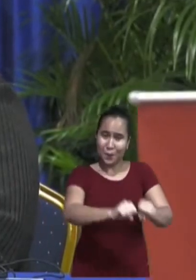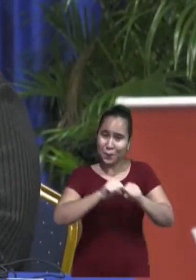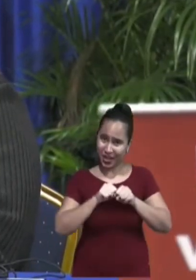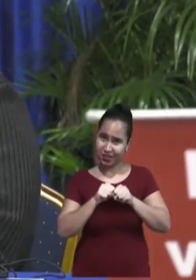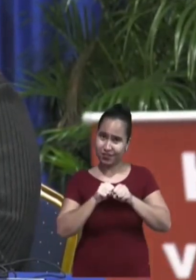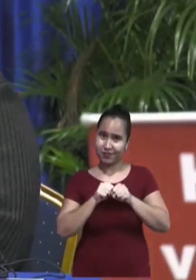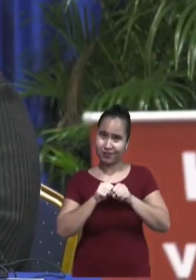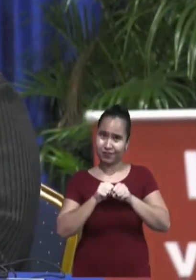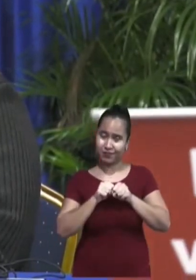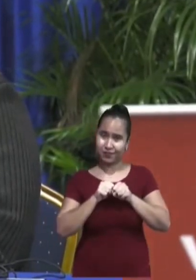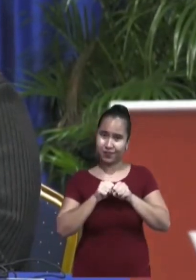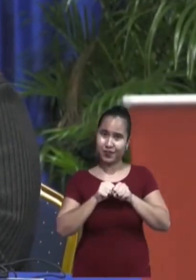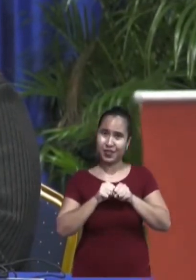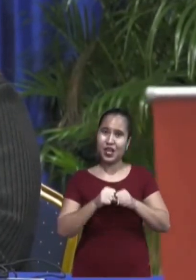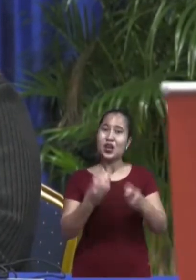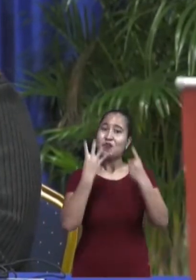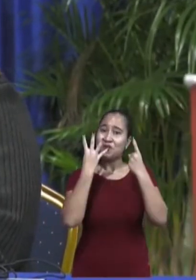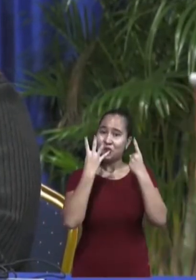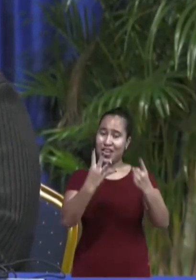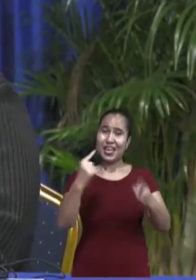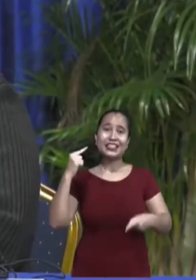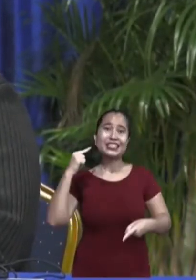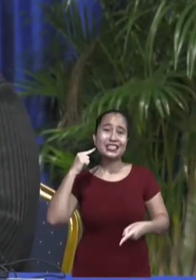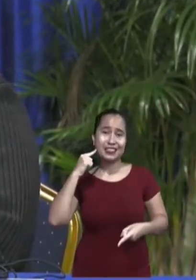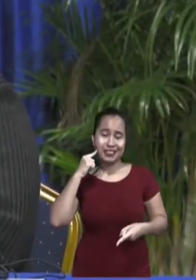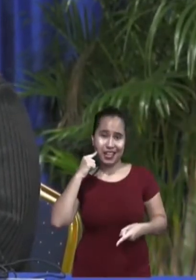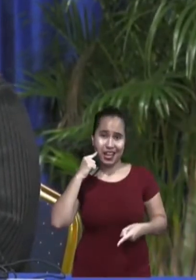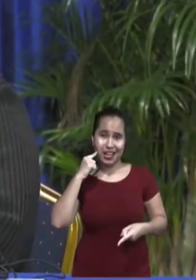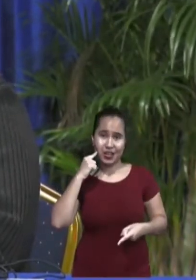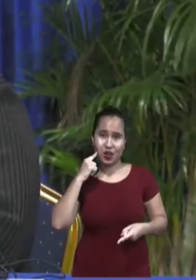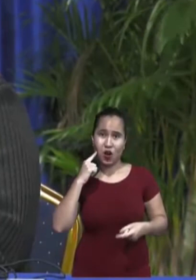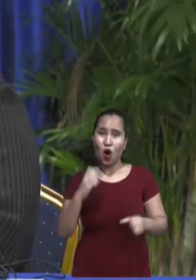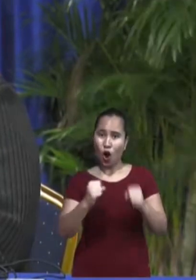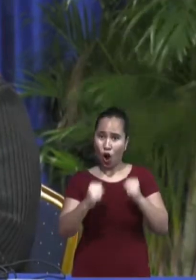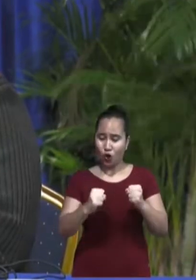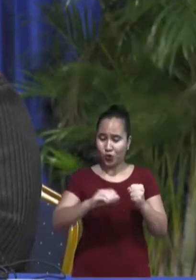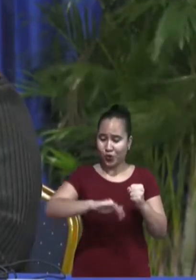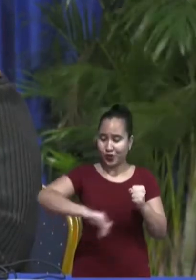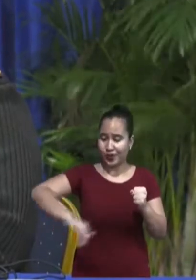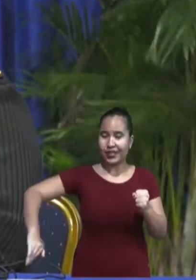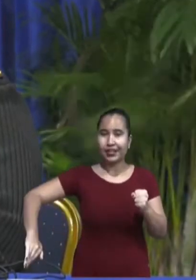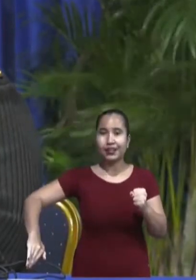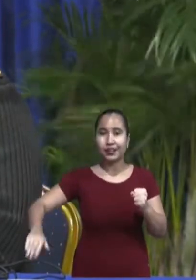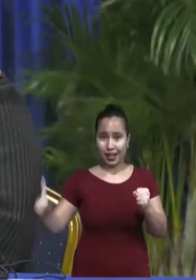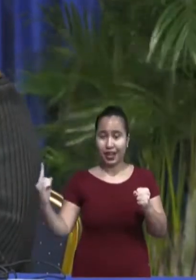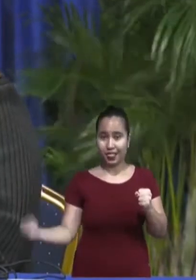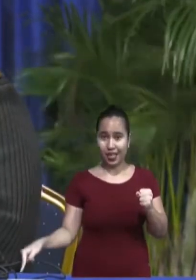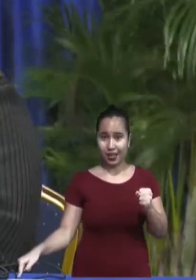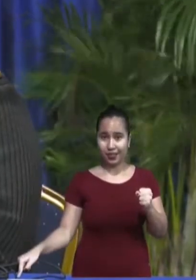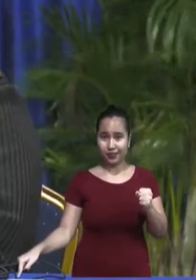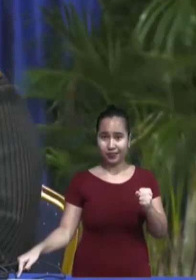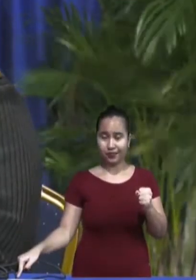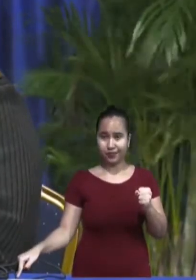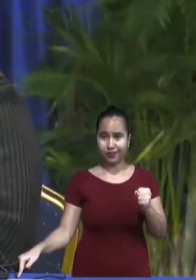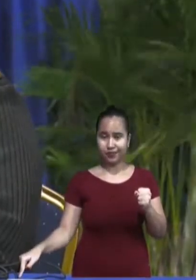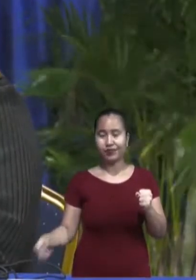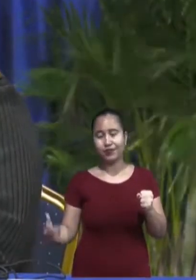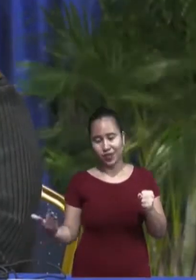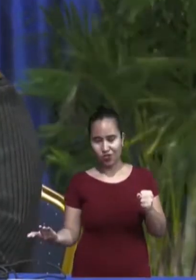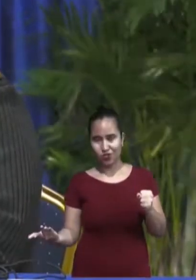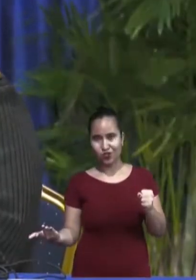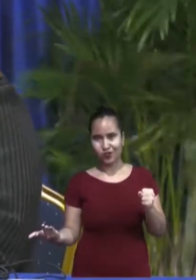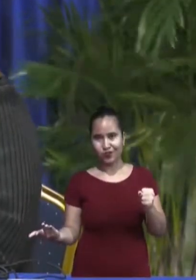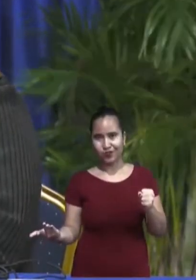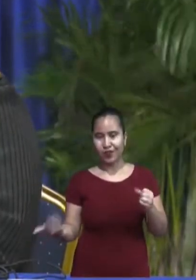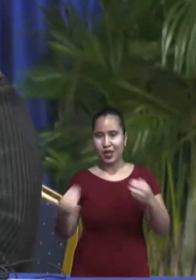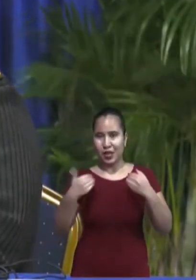onderbrengen. 14 dagen minimaal houden we ze in quarantaine. Nadat ze natuurlijk met